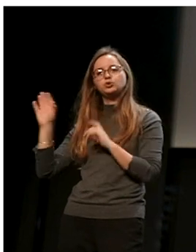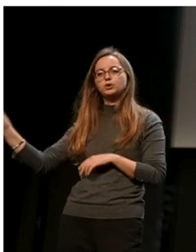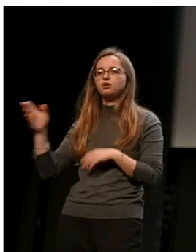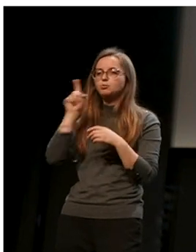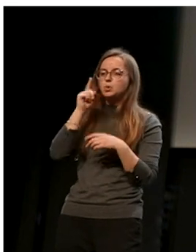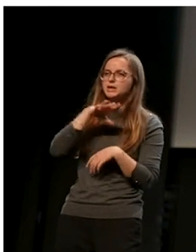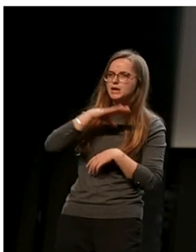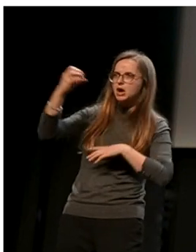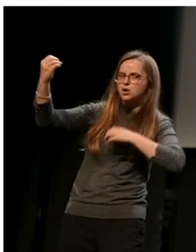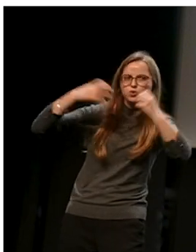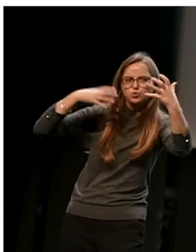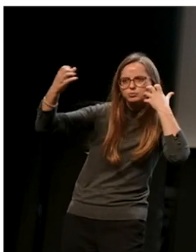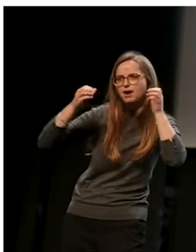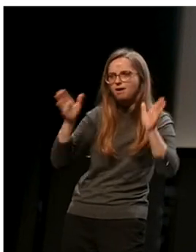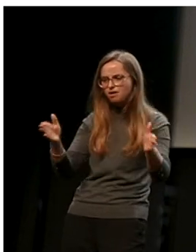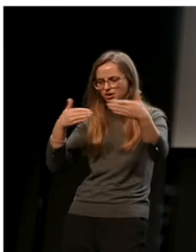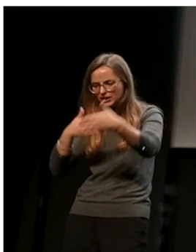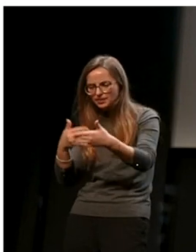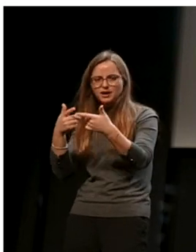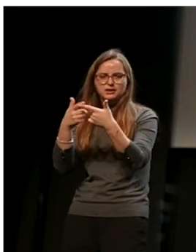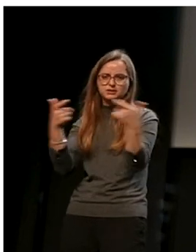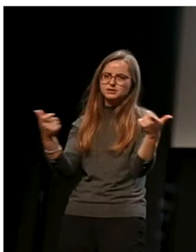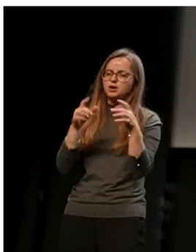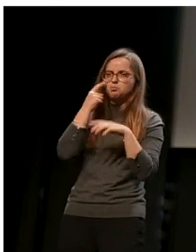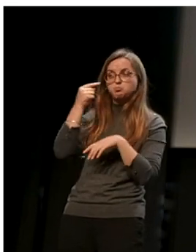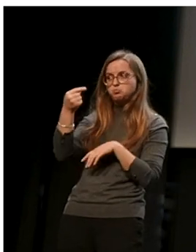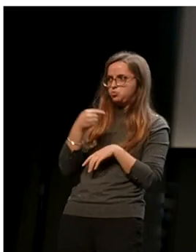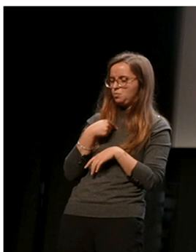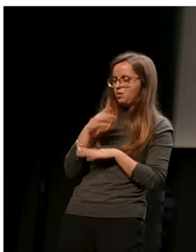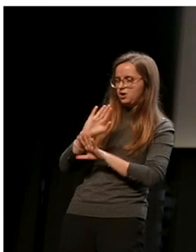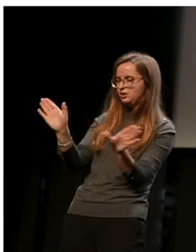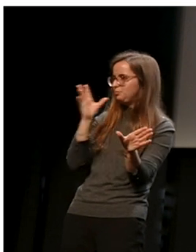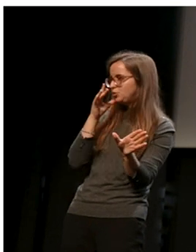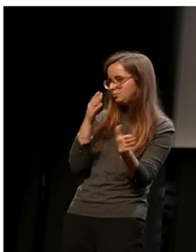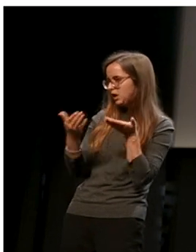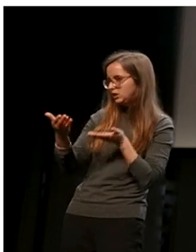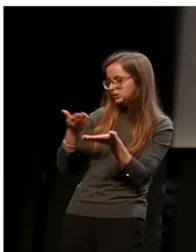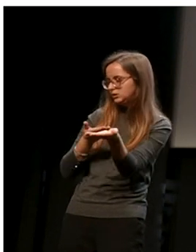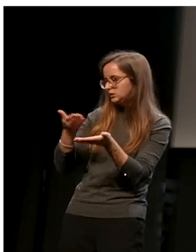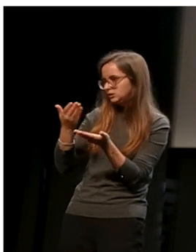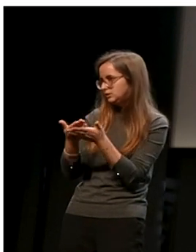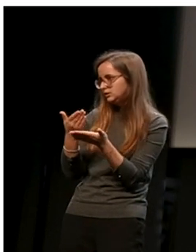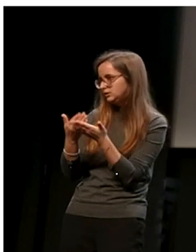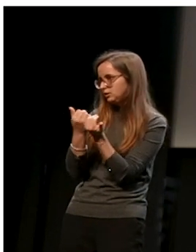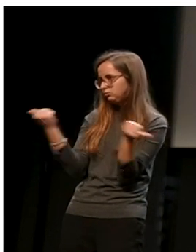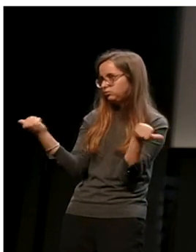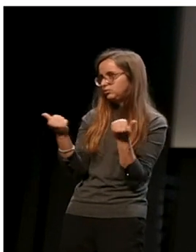etc. Donc c'est, pour moi, cette comparaison, elle est pas valable en ce sens-là. Ah, on va.